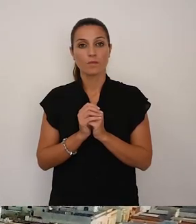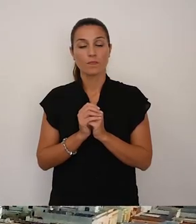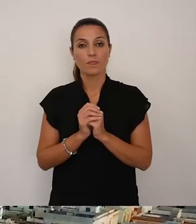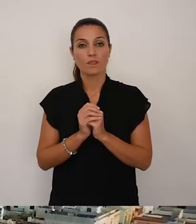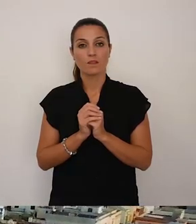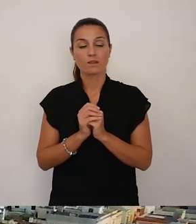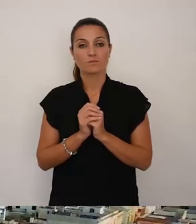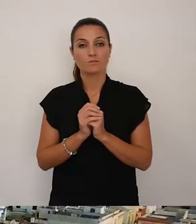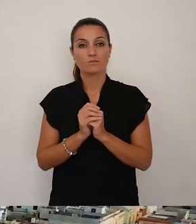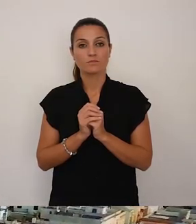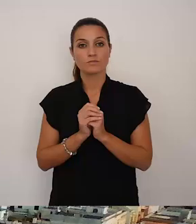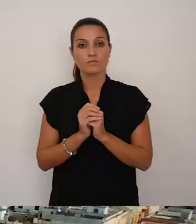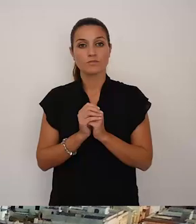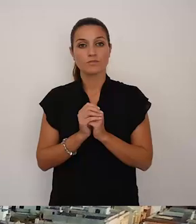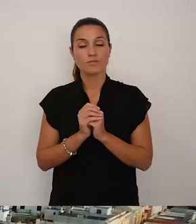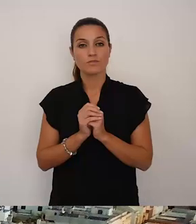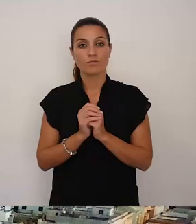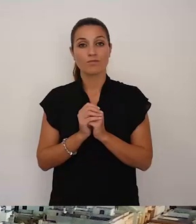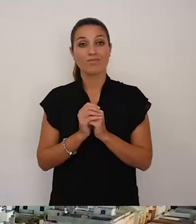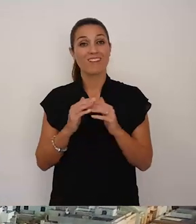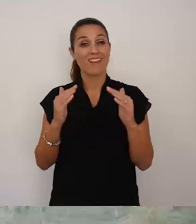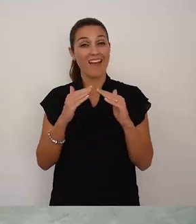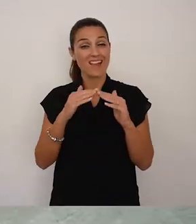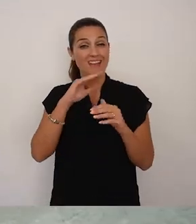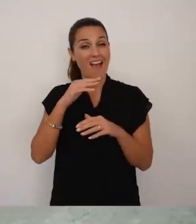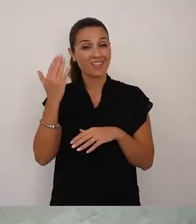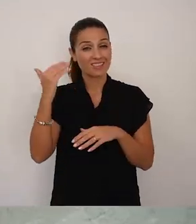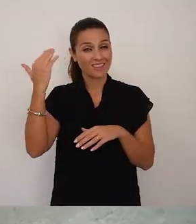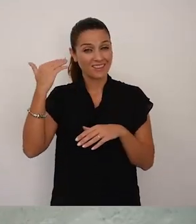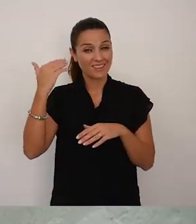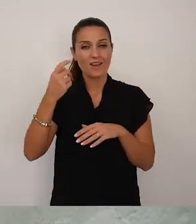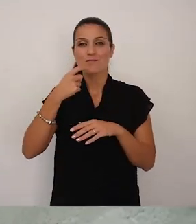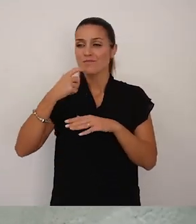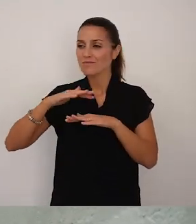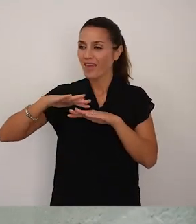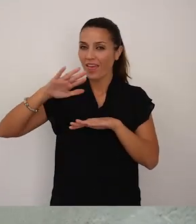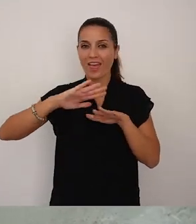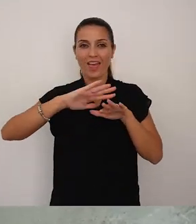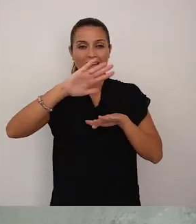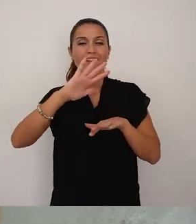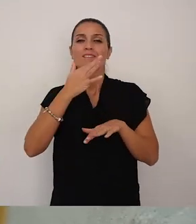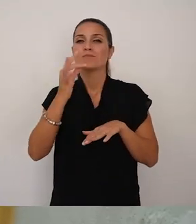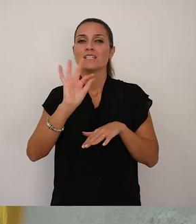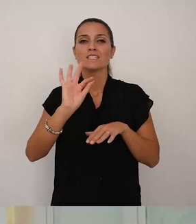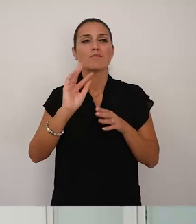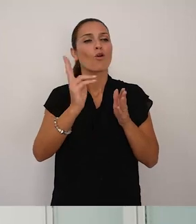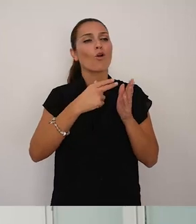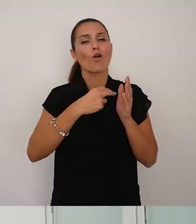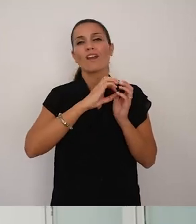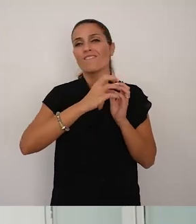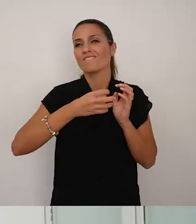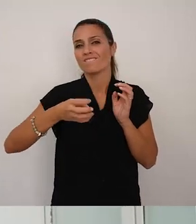Il profondo orizzonte si fonde con la calce antica dei caseggiati ed è un digradare di luci e colori che si spezzano